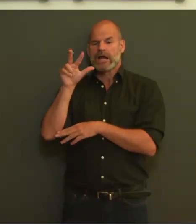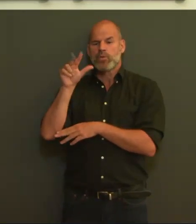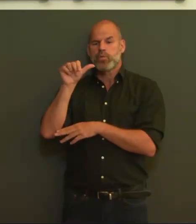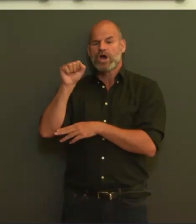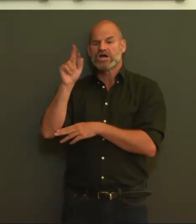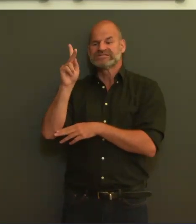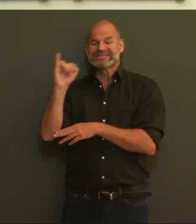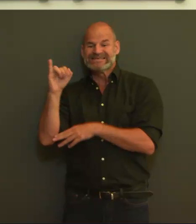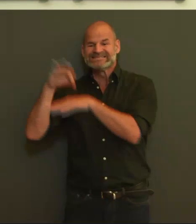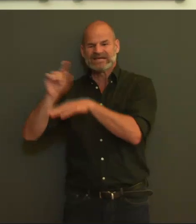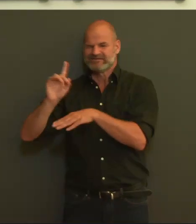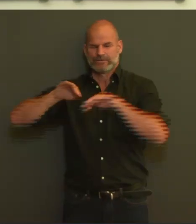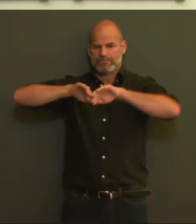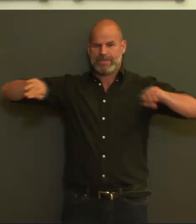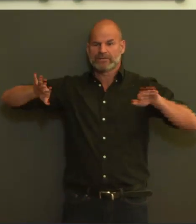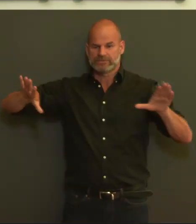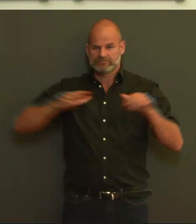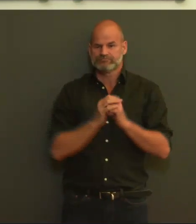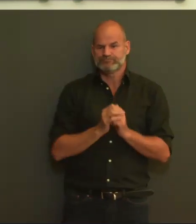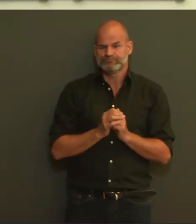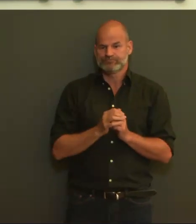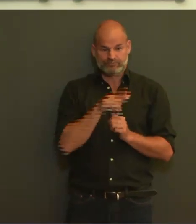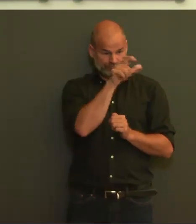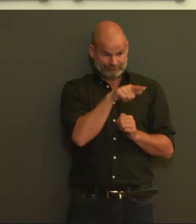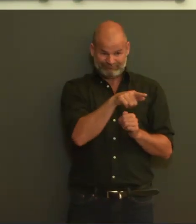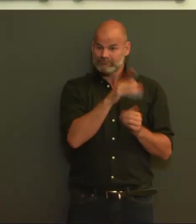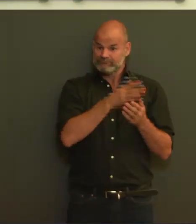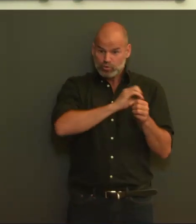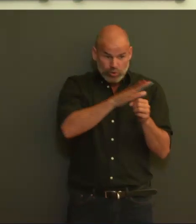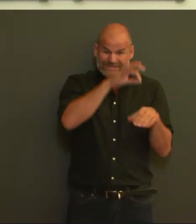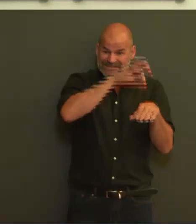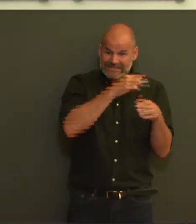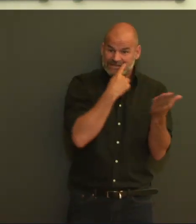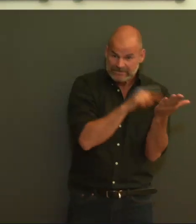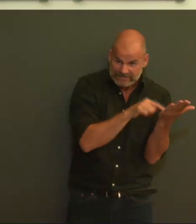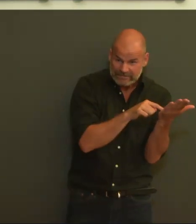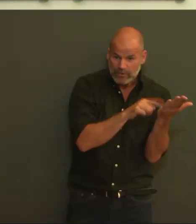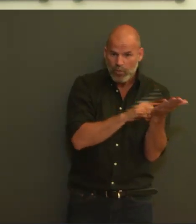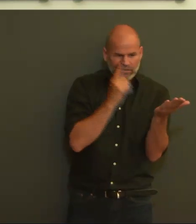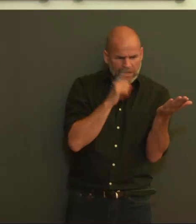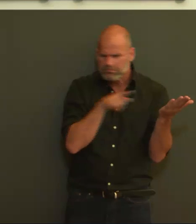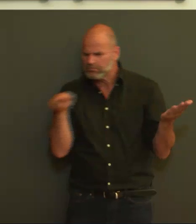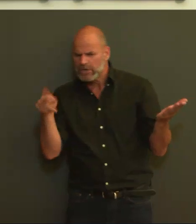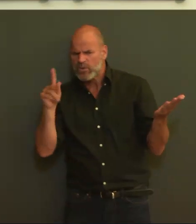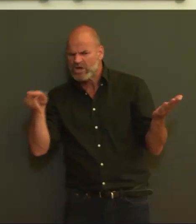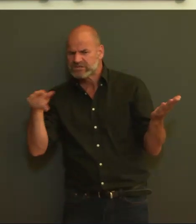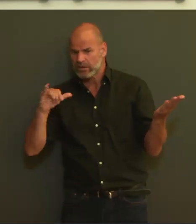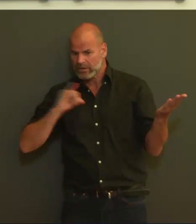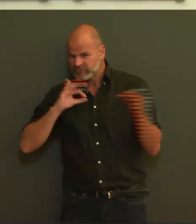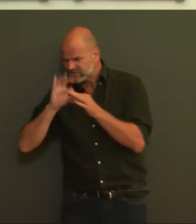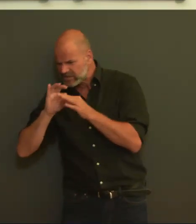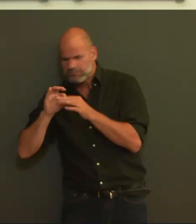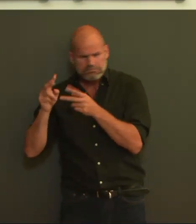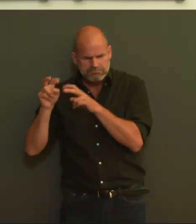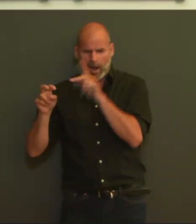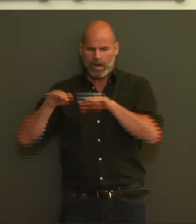vastgesteld bij kinderen na een COVID-infectie. Voor deze specifieke aandoening wordt er een apart